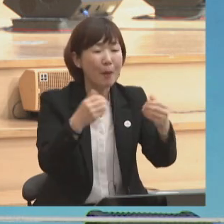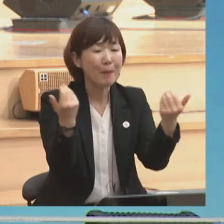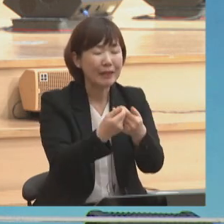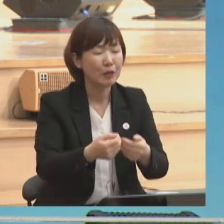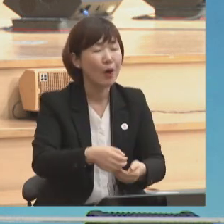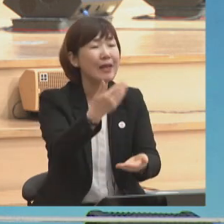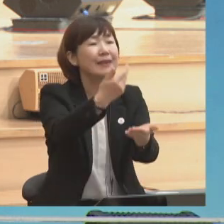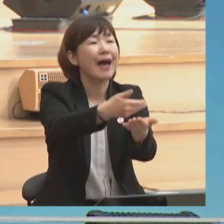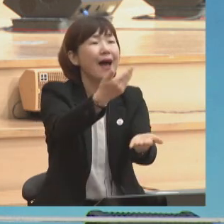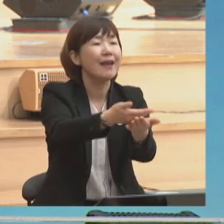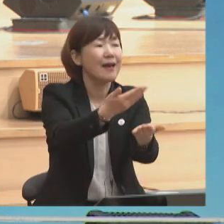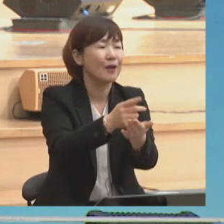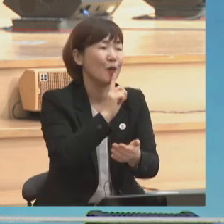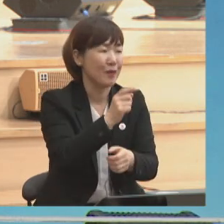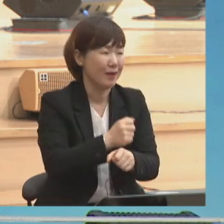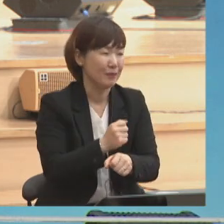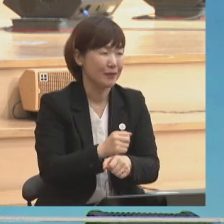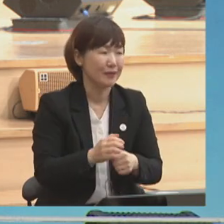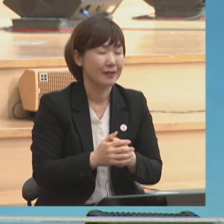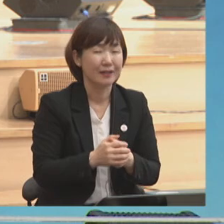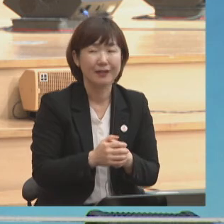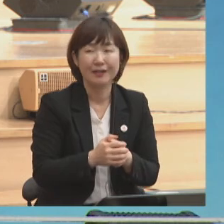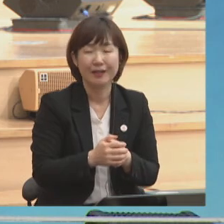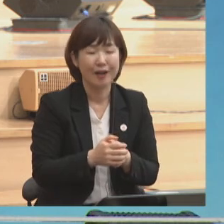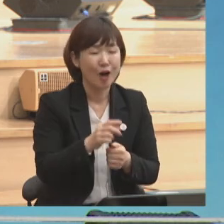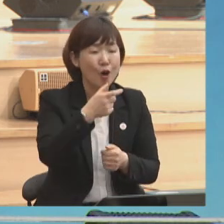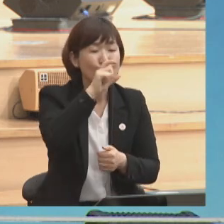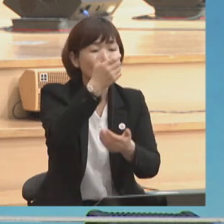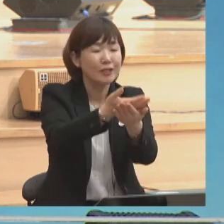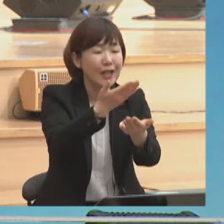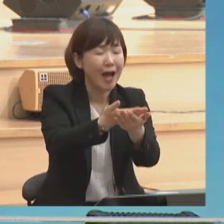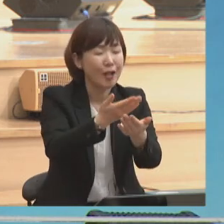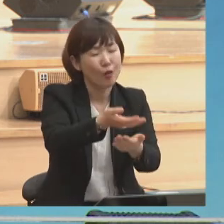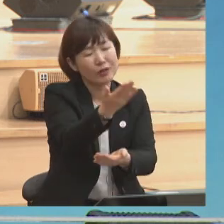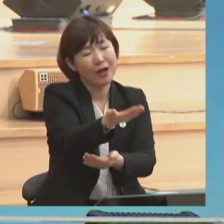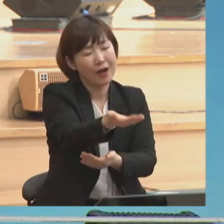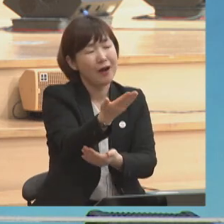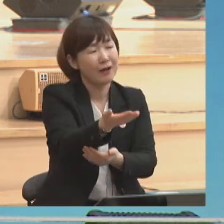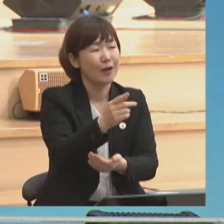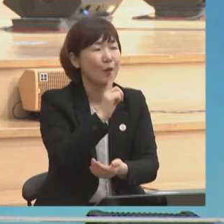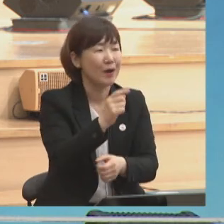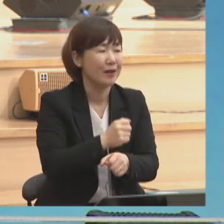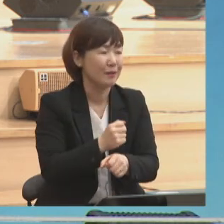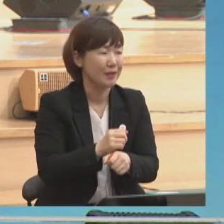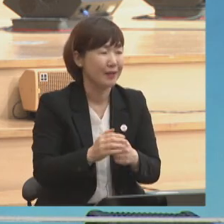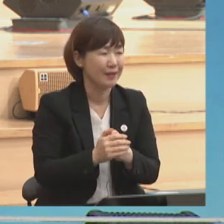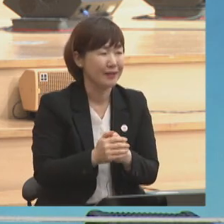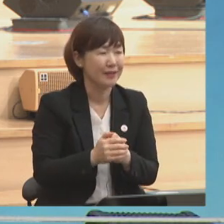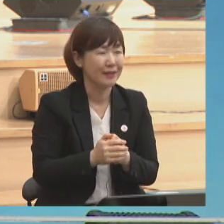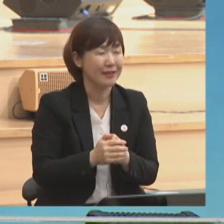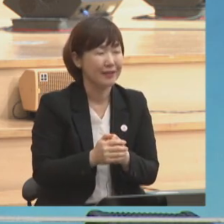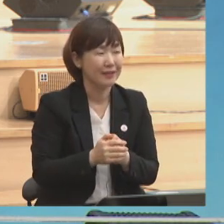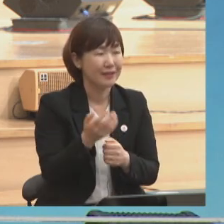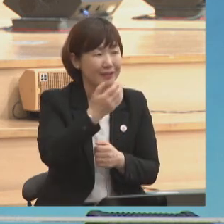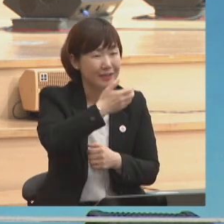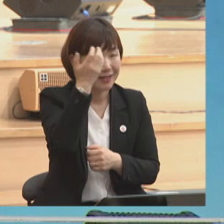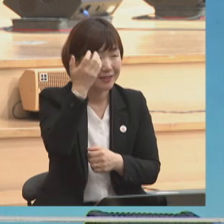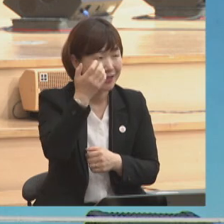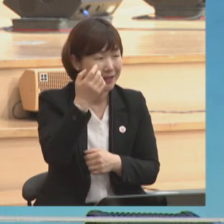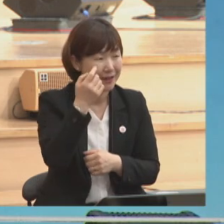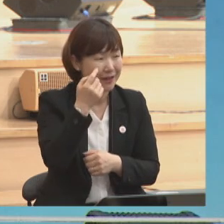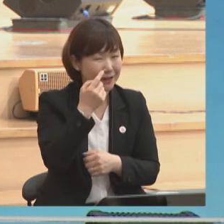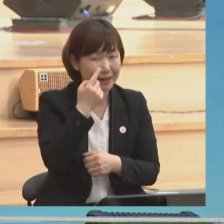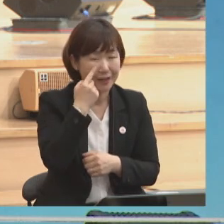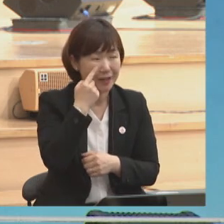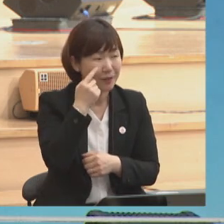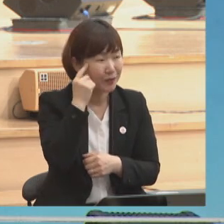물 좀 달라. 요구를 해요. 달라고. 생각해 보셨나요? 왜